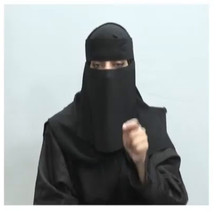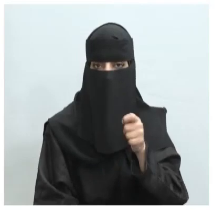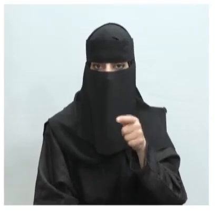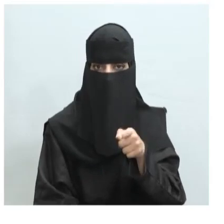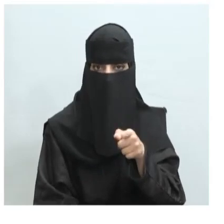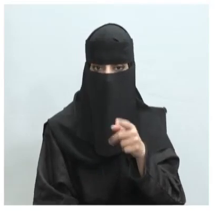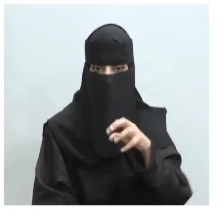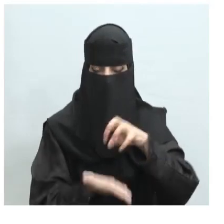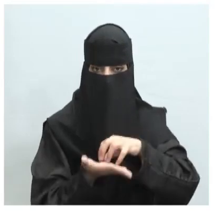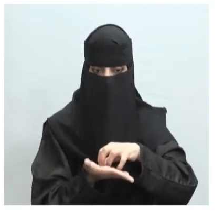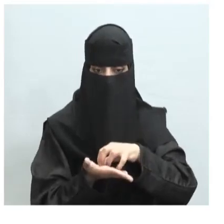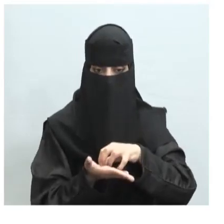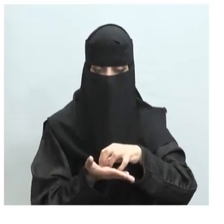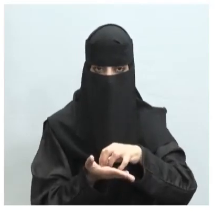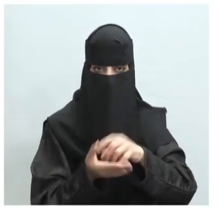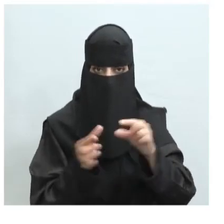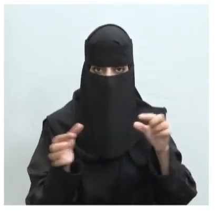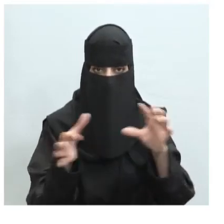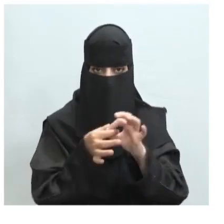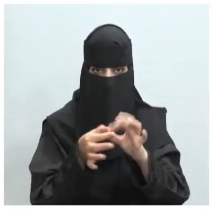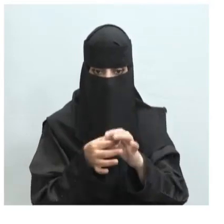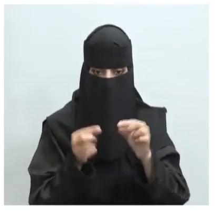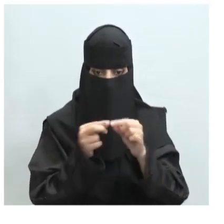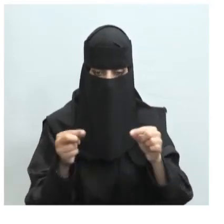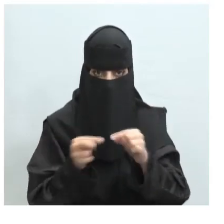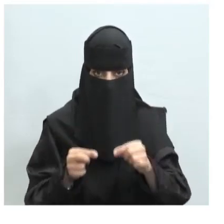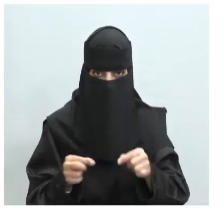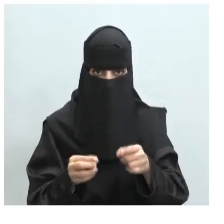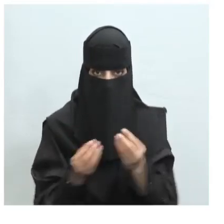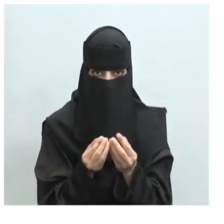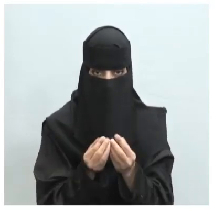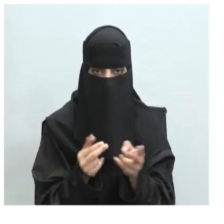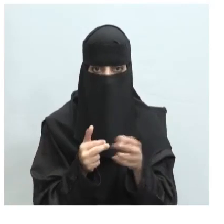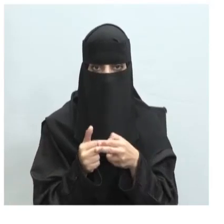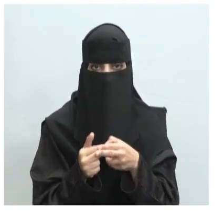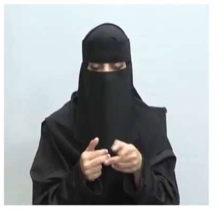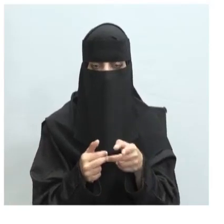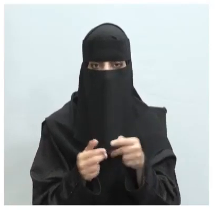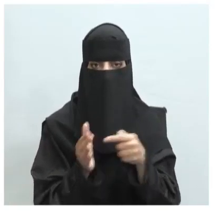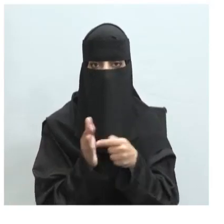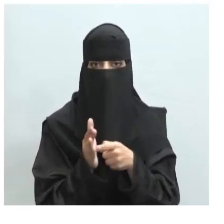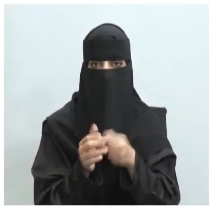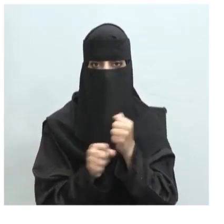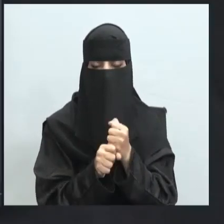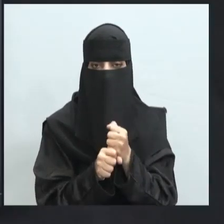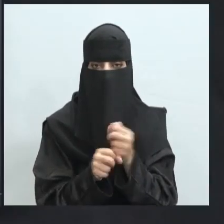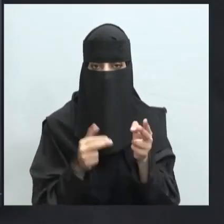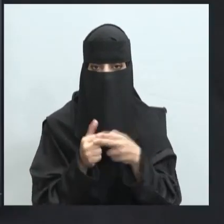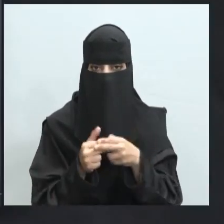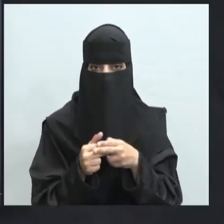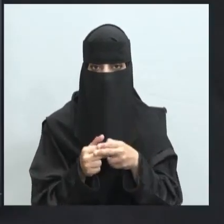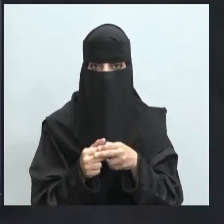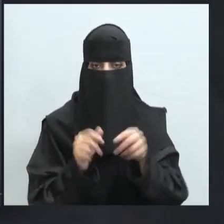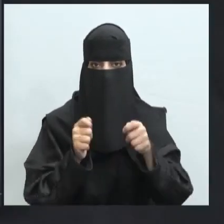في وضع توصيل تصبح الدائره الكهربائيه مغلقه عندما نقوم بغلق ذلك